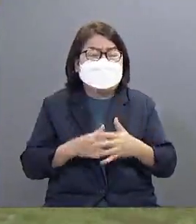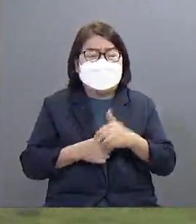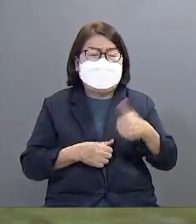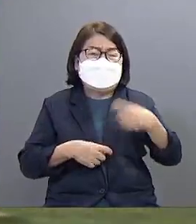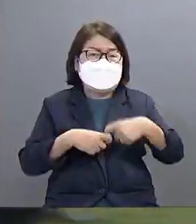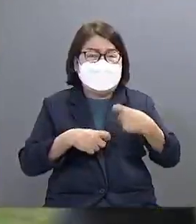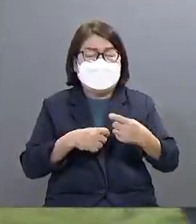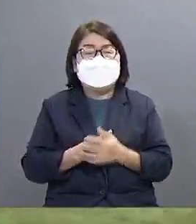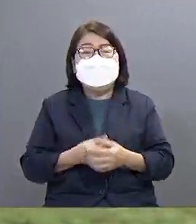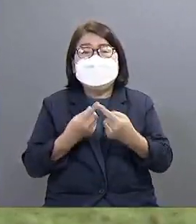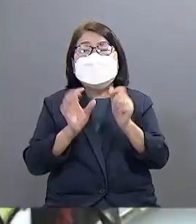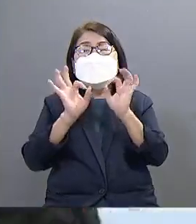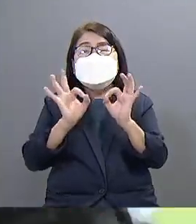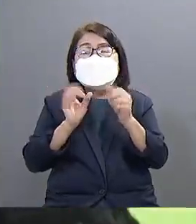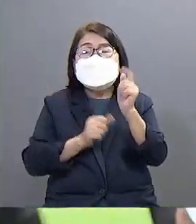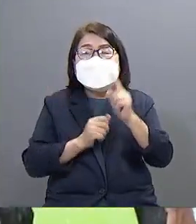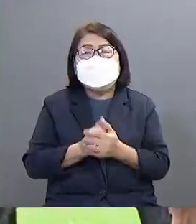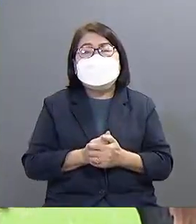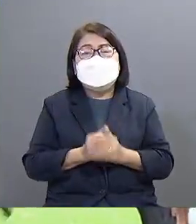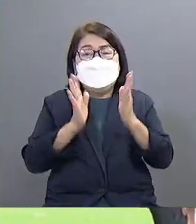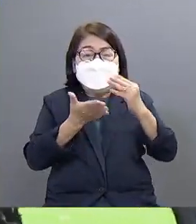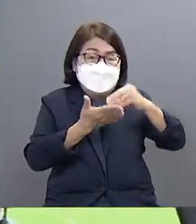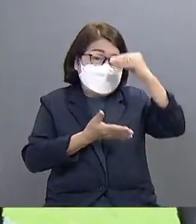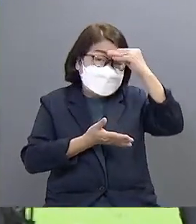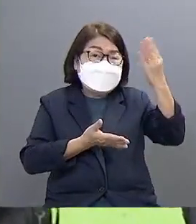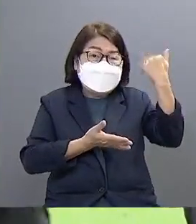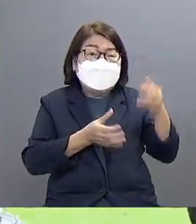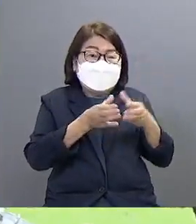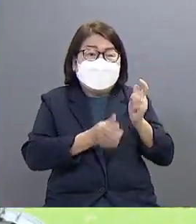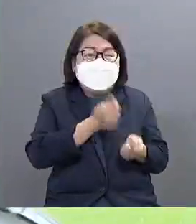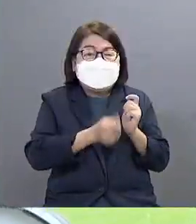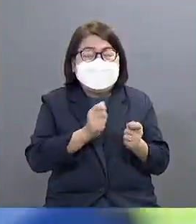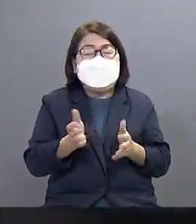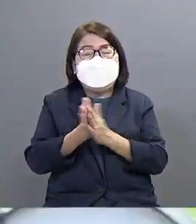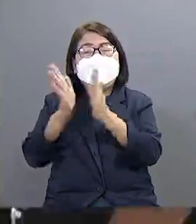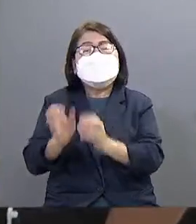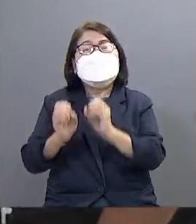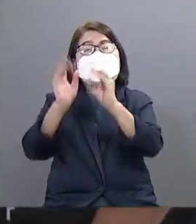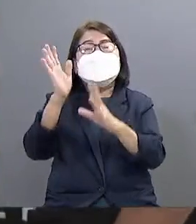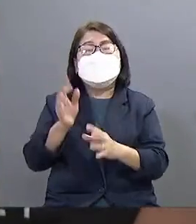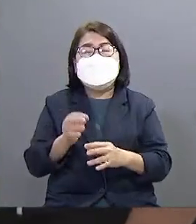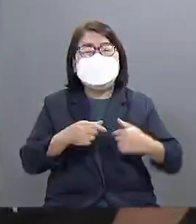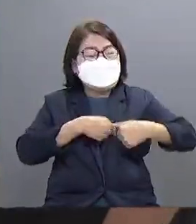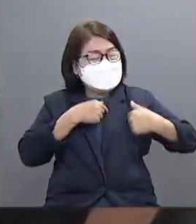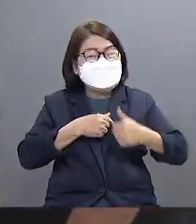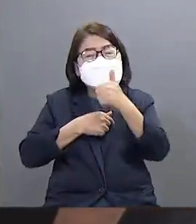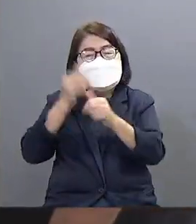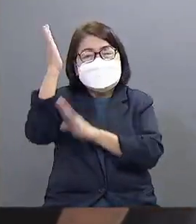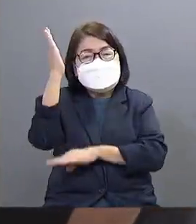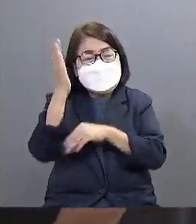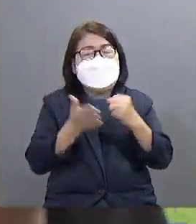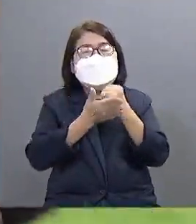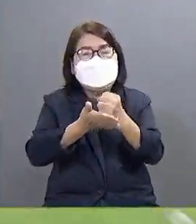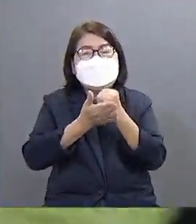ที่ได้แรงสนับสนุนจากศิษย์เก่าวงโยธวาทิตแล้วก็ครูดนตรีอาสาในภาคใต้ค่ะมาช่วยกันจนการแสดงในครั้งนี้สำเร็จ